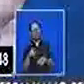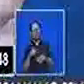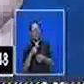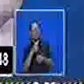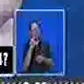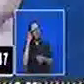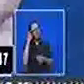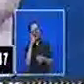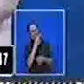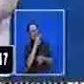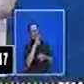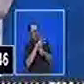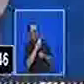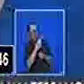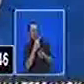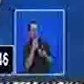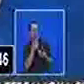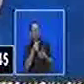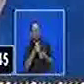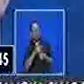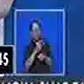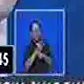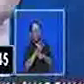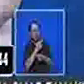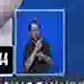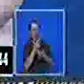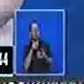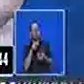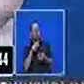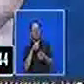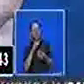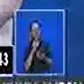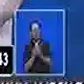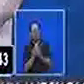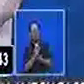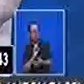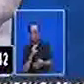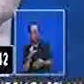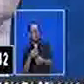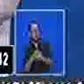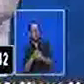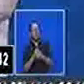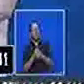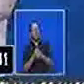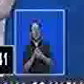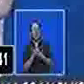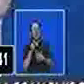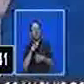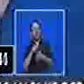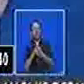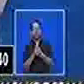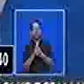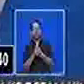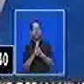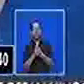akan terjadi sampai hari ini. Bahkan pada saat kami melihat situasi itu, kami komunikasi dengan kabupaten, karena kabupaten yang pada